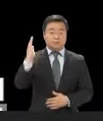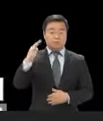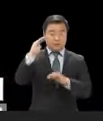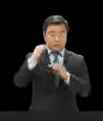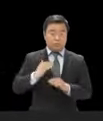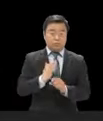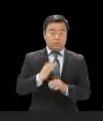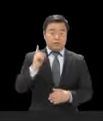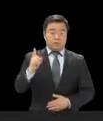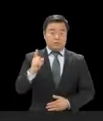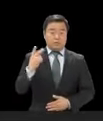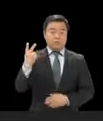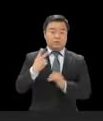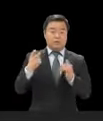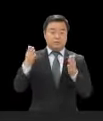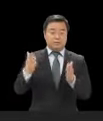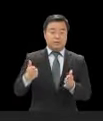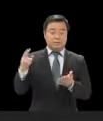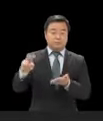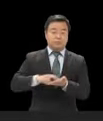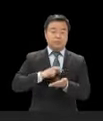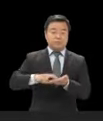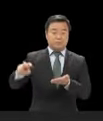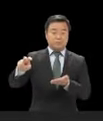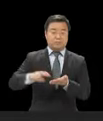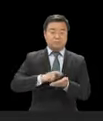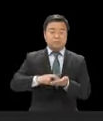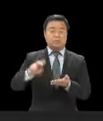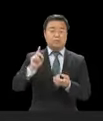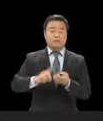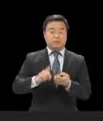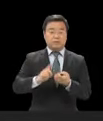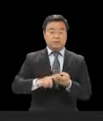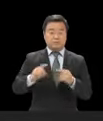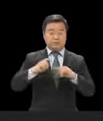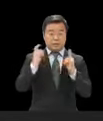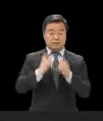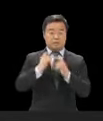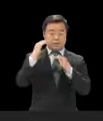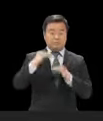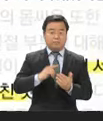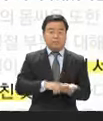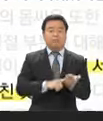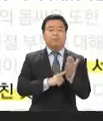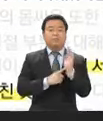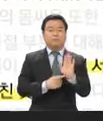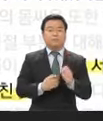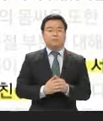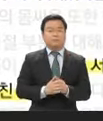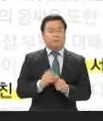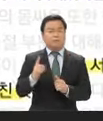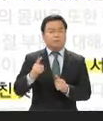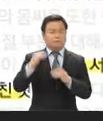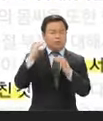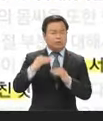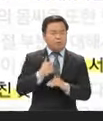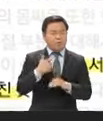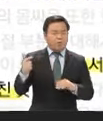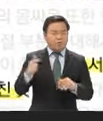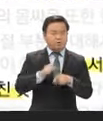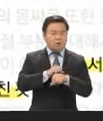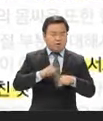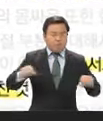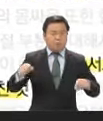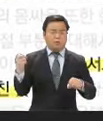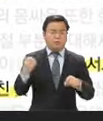메시지 둘 사이에 주고받은 사적인 문자 메시지 내용이 있는 건데 이 문자 메시지의 내용이 너무나 광범위하고